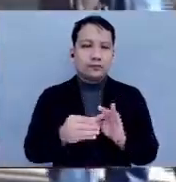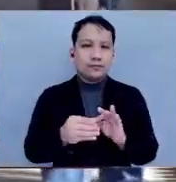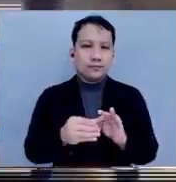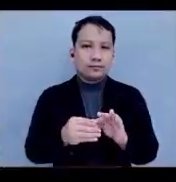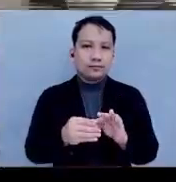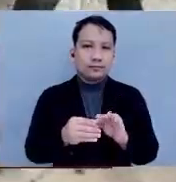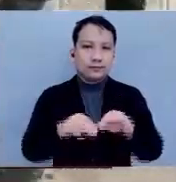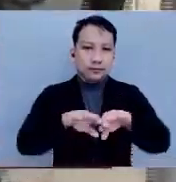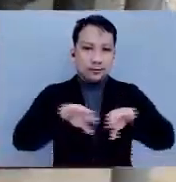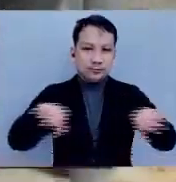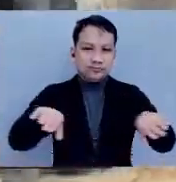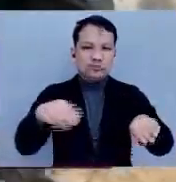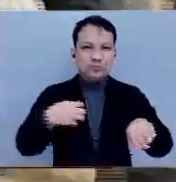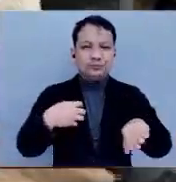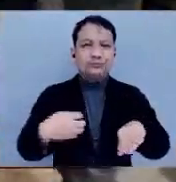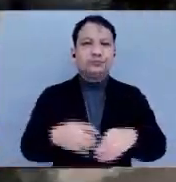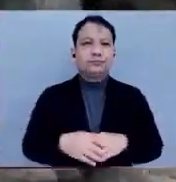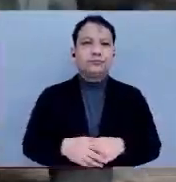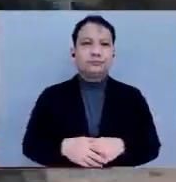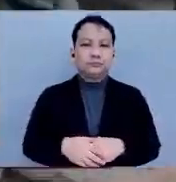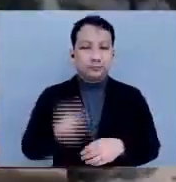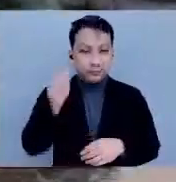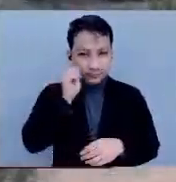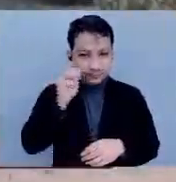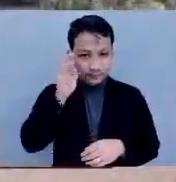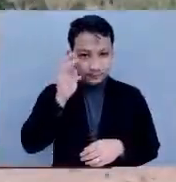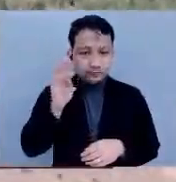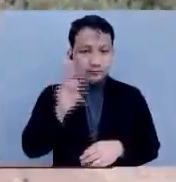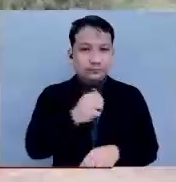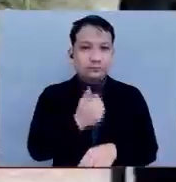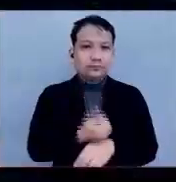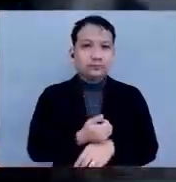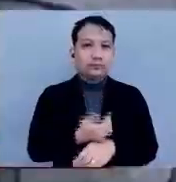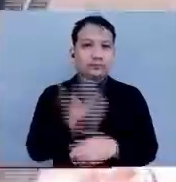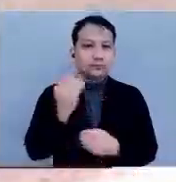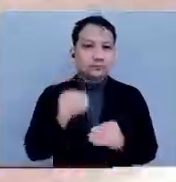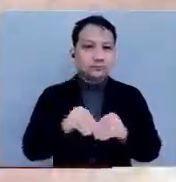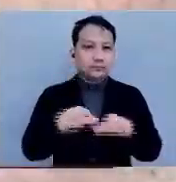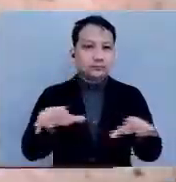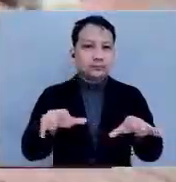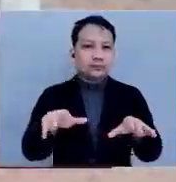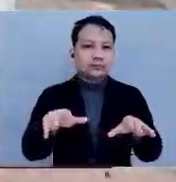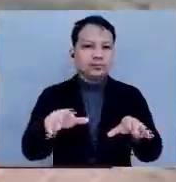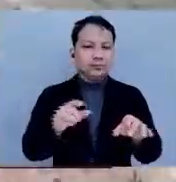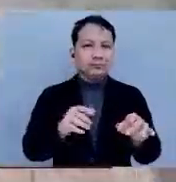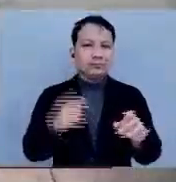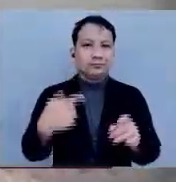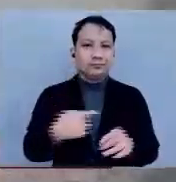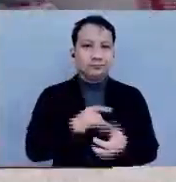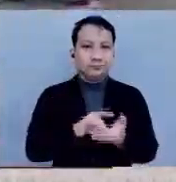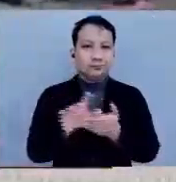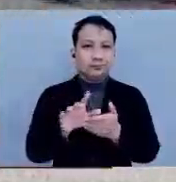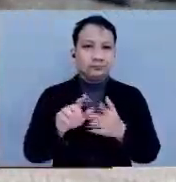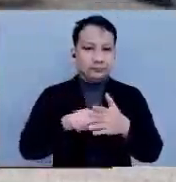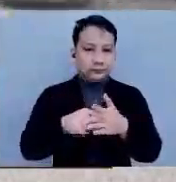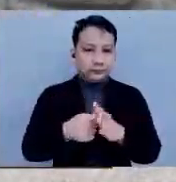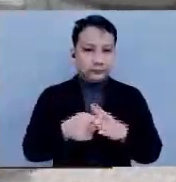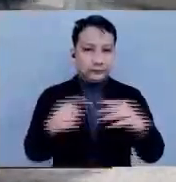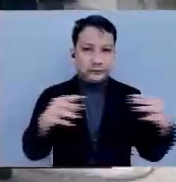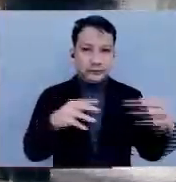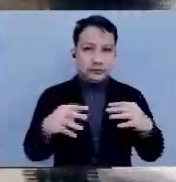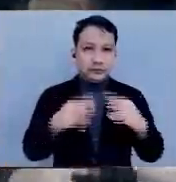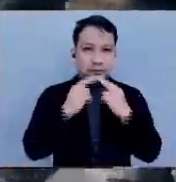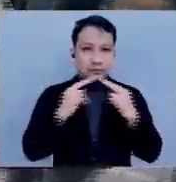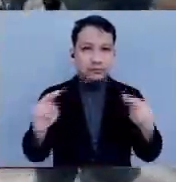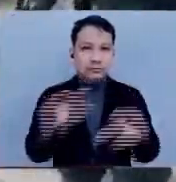ng mga police. Nakaalerto na rin ng mga otoridad dahil sa dumaraming kaso ng karahasan mula ng sumiklab ang giyera. Nagbabalita mula